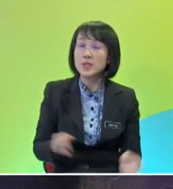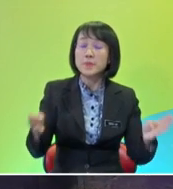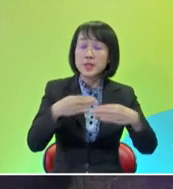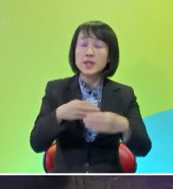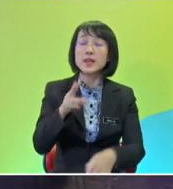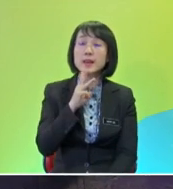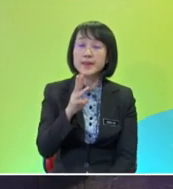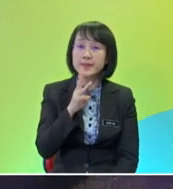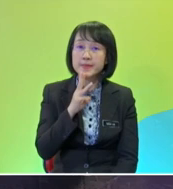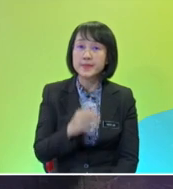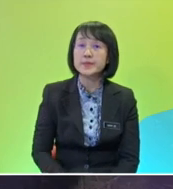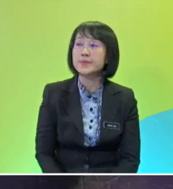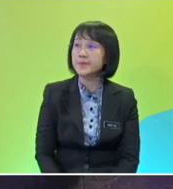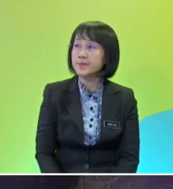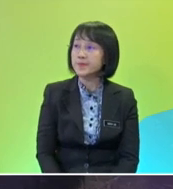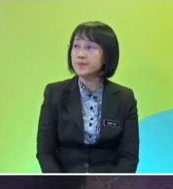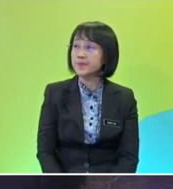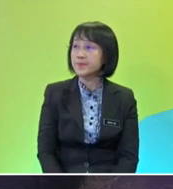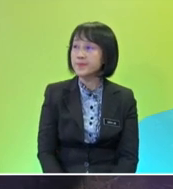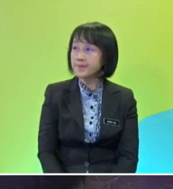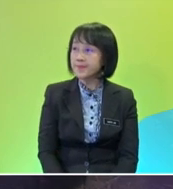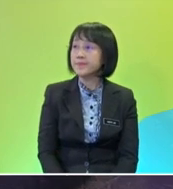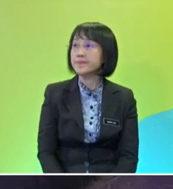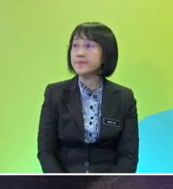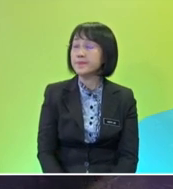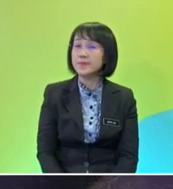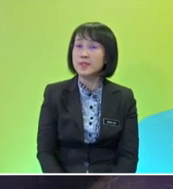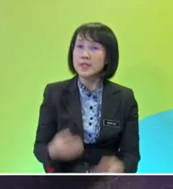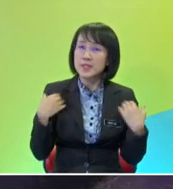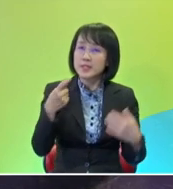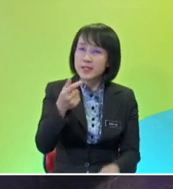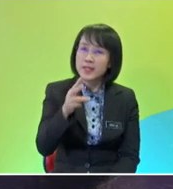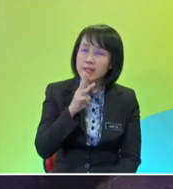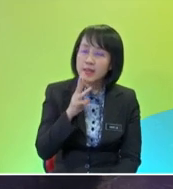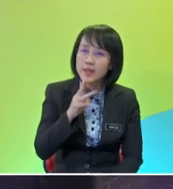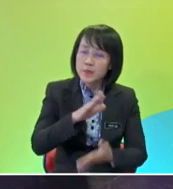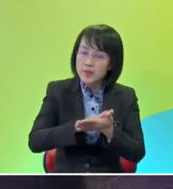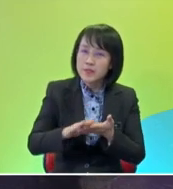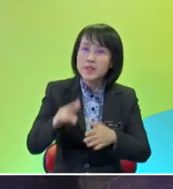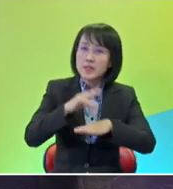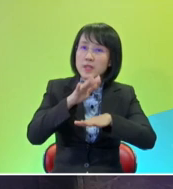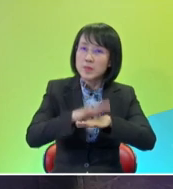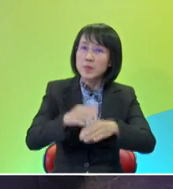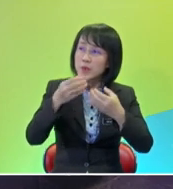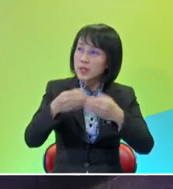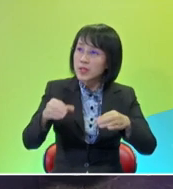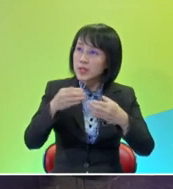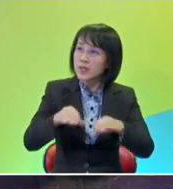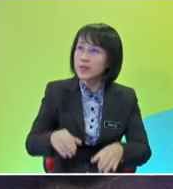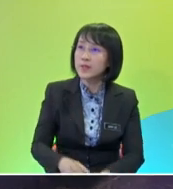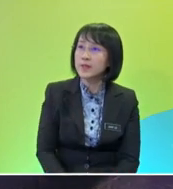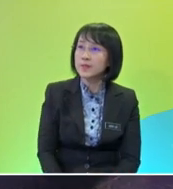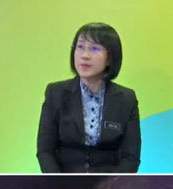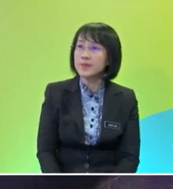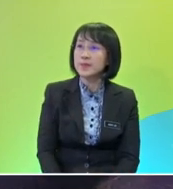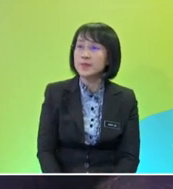Kalau satu sudu air tetapi bersih, dia boleh bertelur. Wah, jadi pentingnya kita betul-betul. Sudu makan tu, kalau